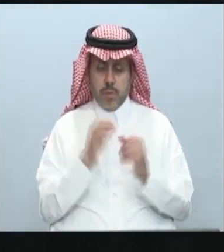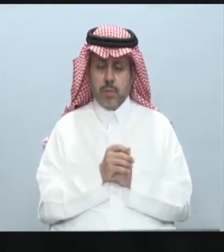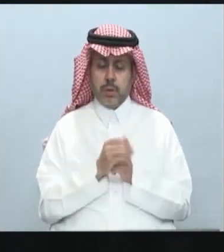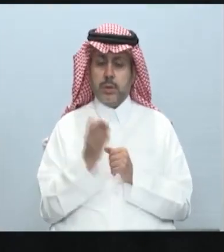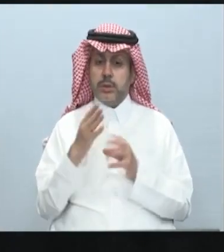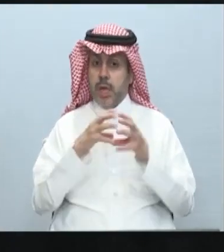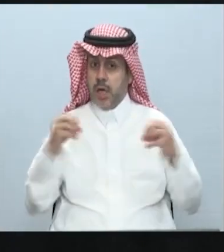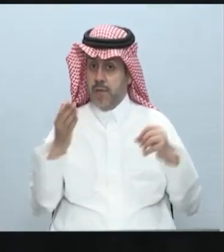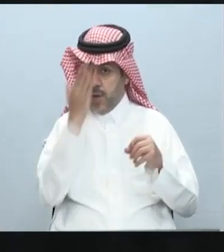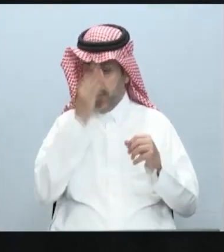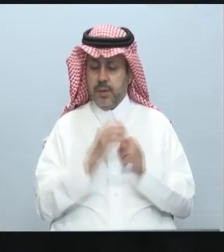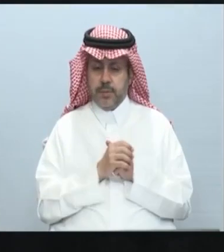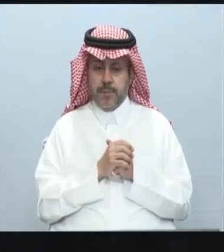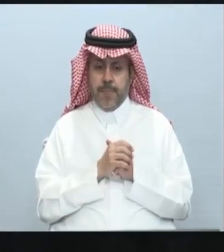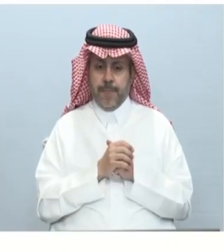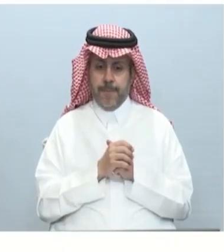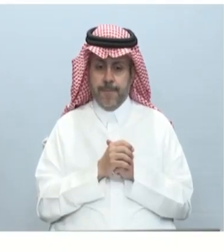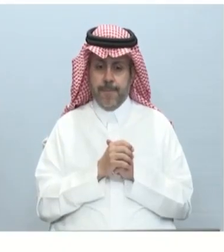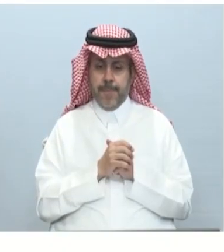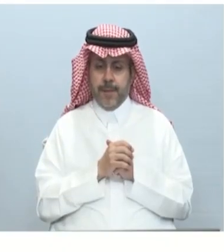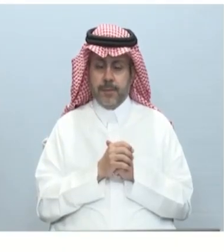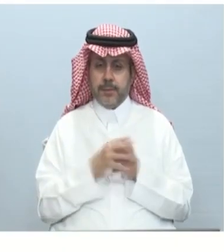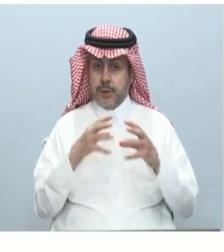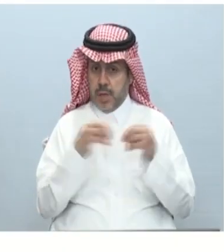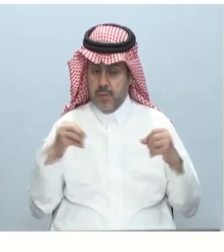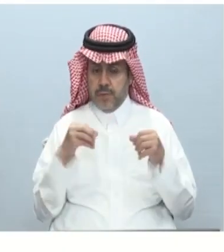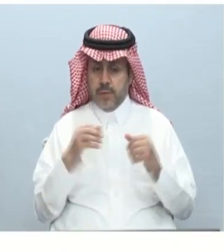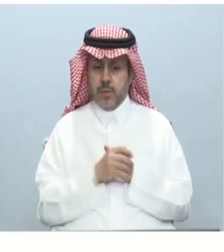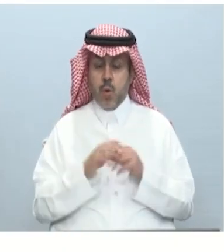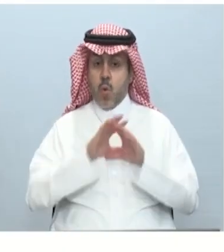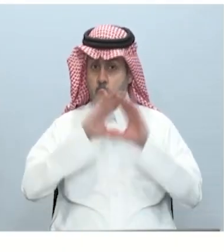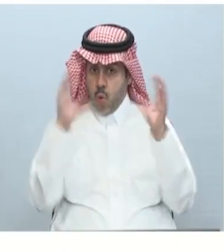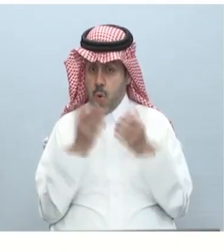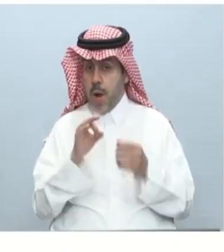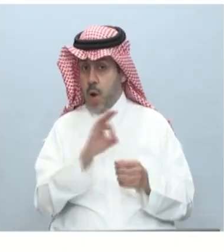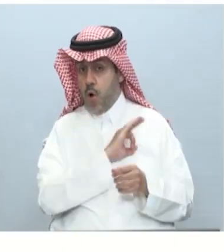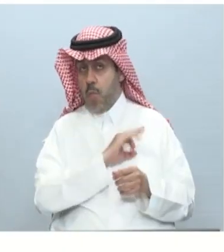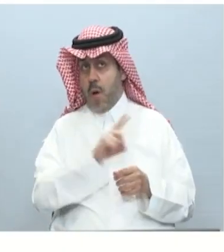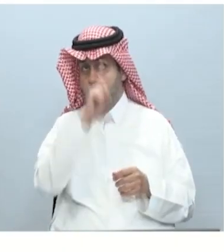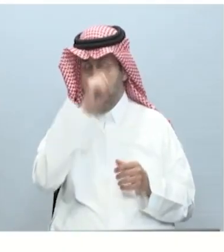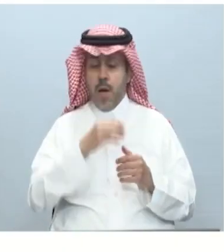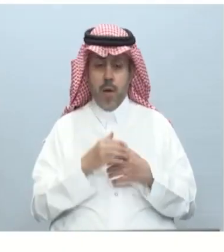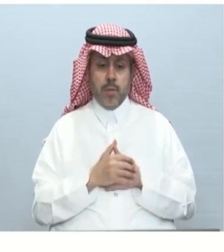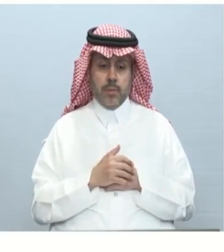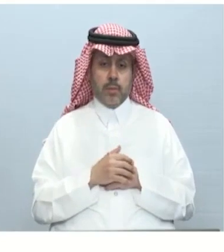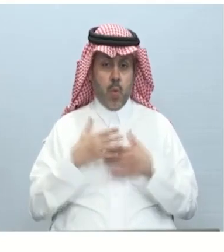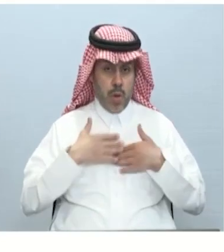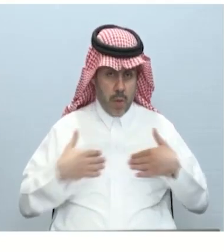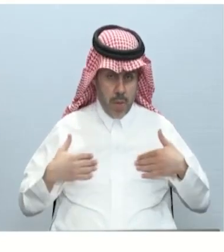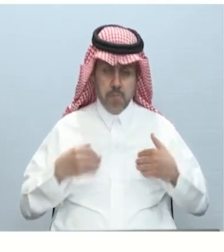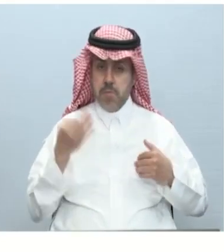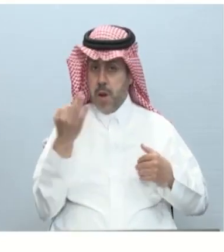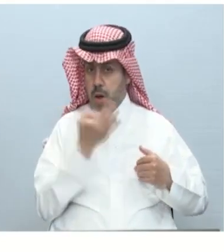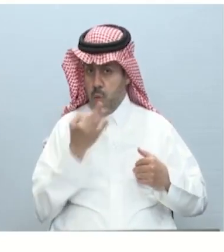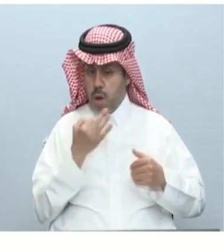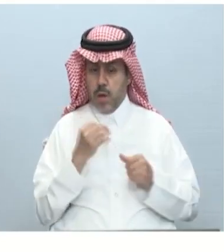ما هي العباده قلنا لكم اخواني واخواتي ان العباده شرعا كل ما يحبه الله ويرضى